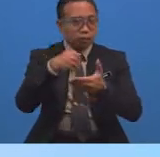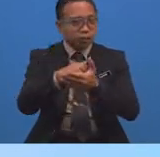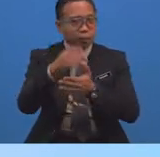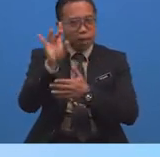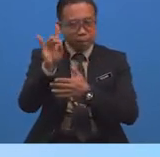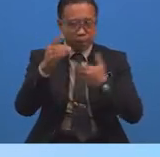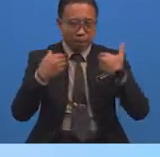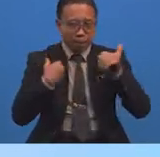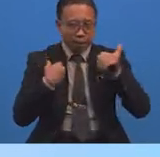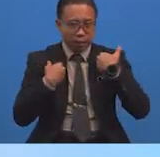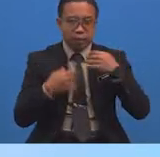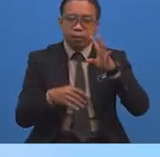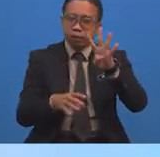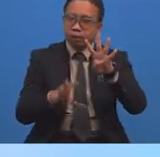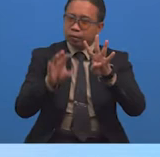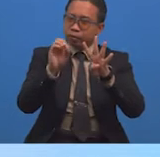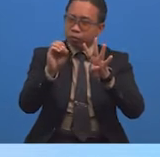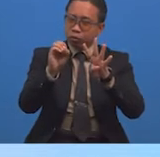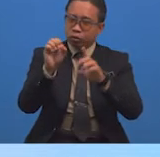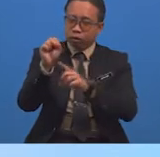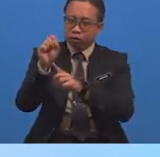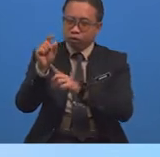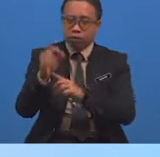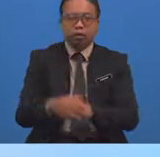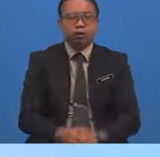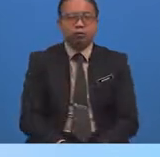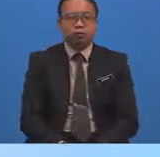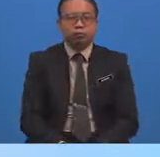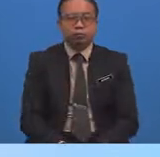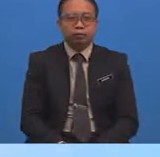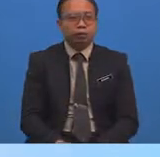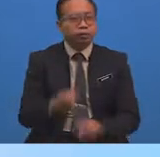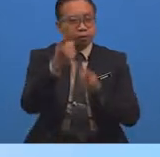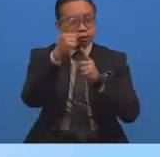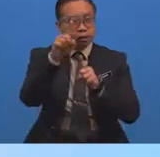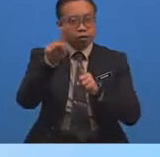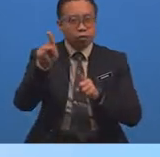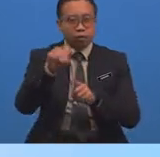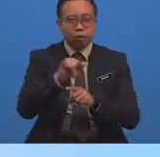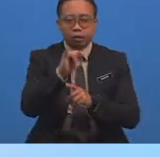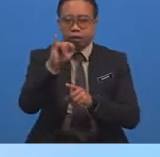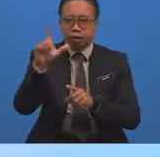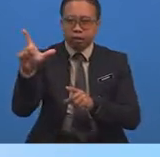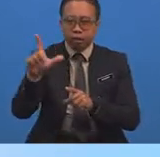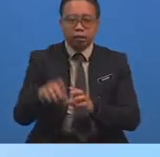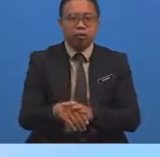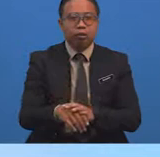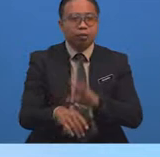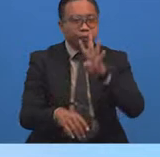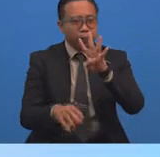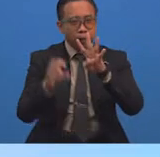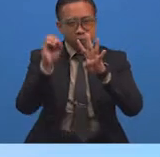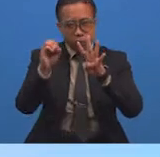delapan kado 49 matkeu jawabannya ialah